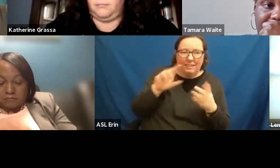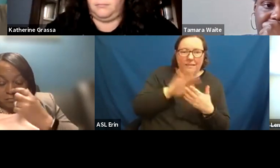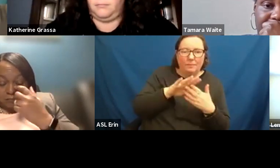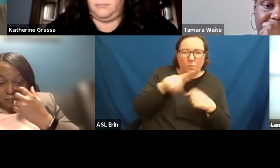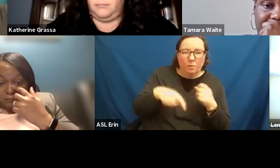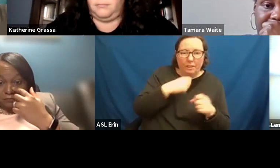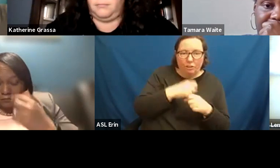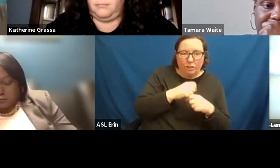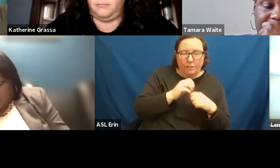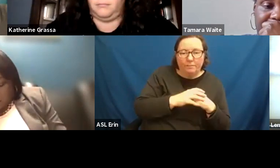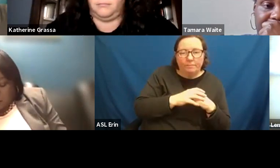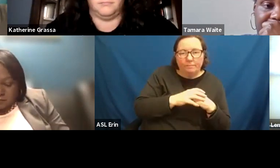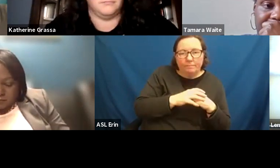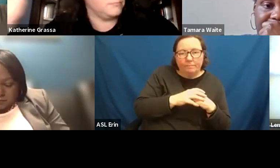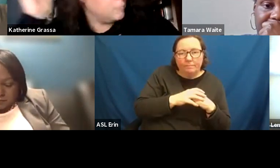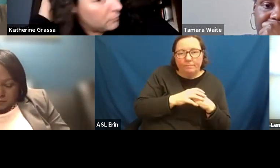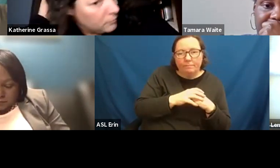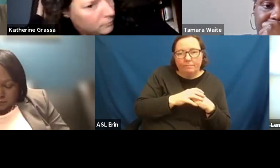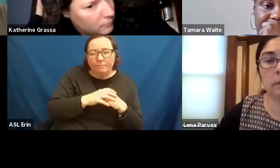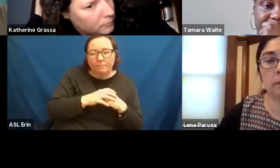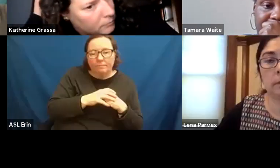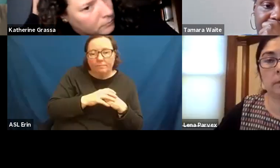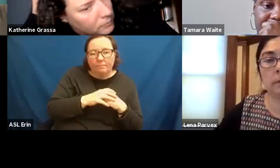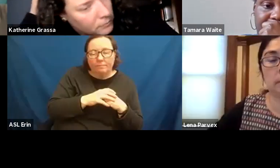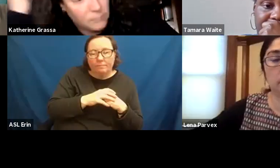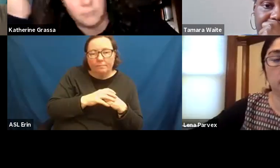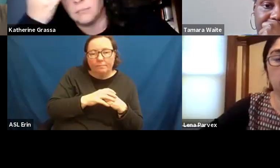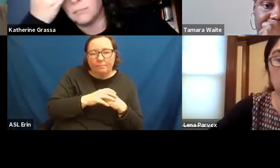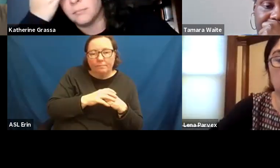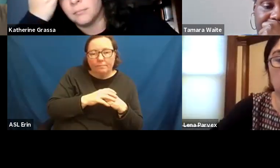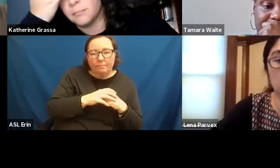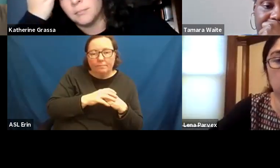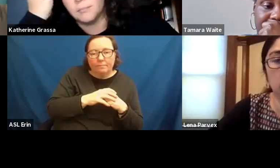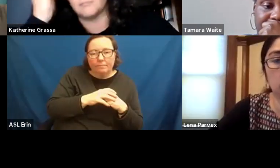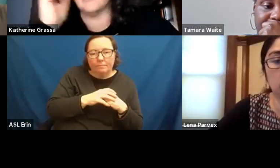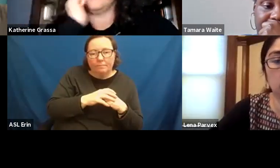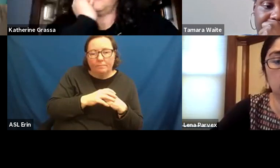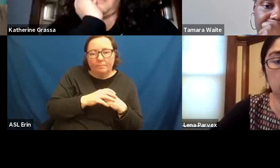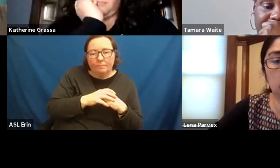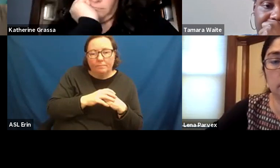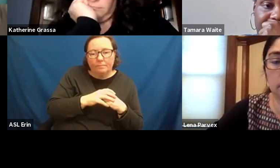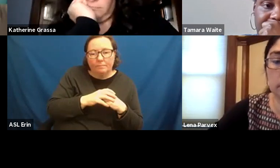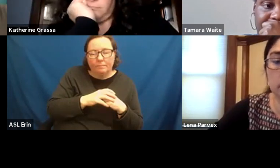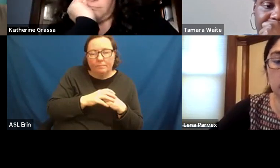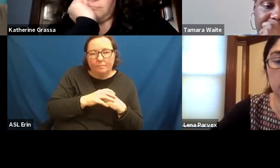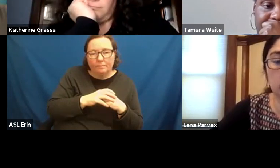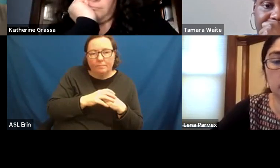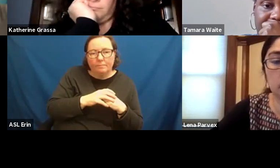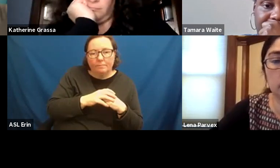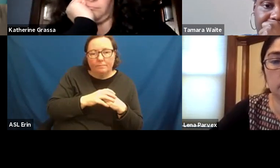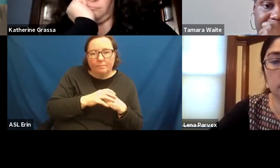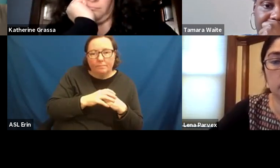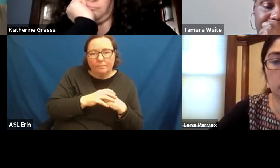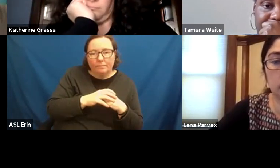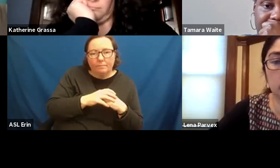在就是想知道一下，可不可以分享一下我们今年这个录取的进